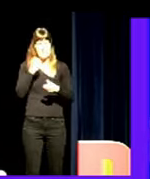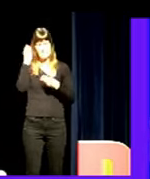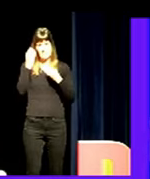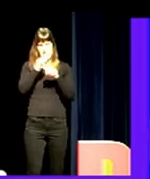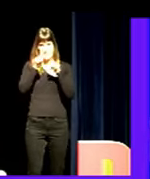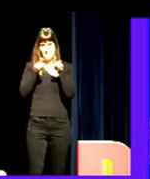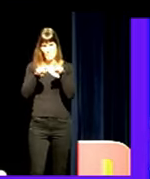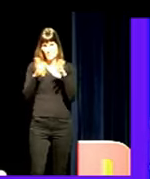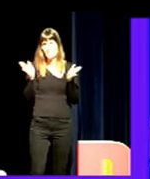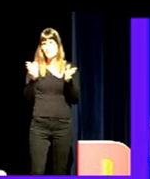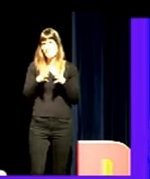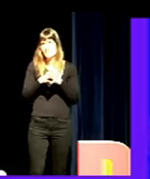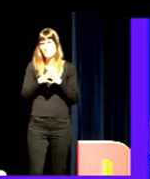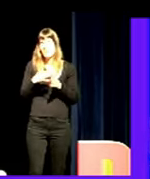da,